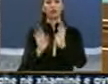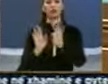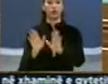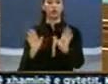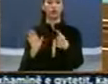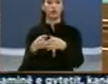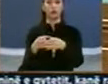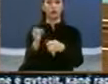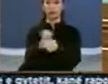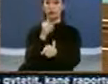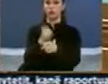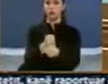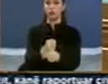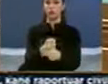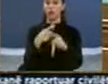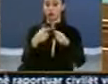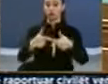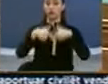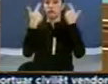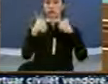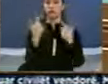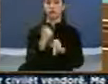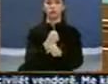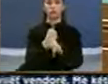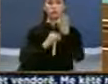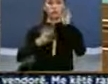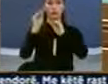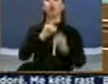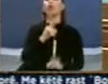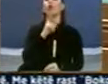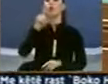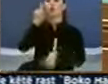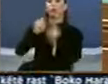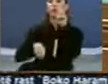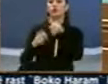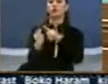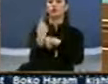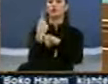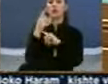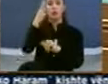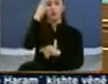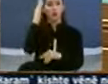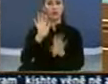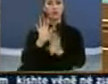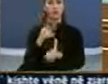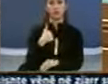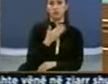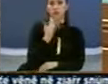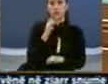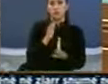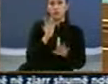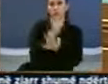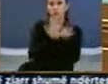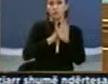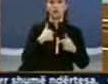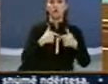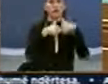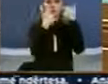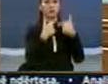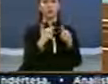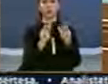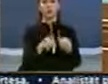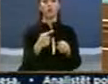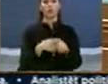definohet qartë dhe për atë që ka dilemë eventuale, unë nuk e kam dhe asnjë deputet e besoj i